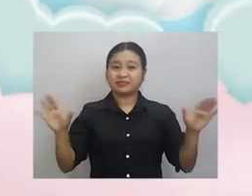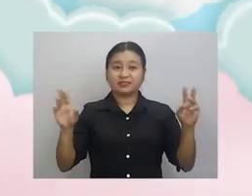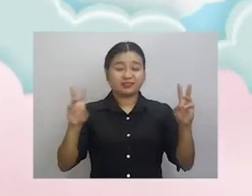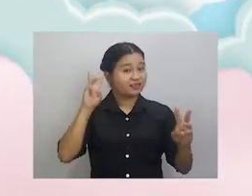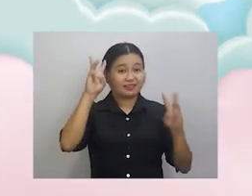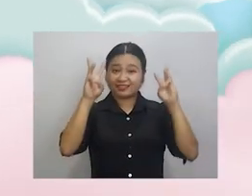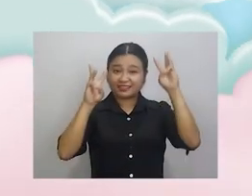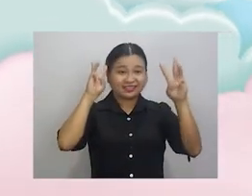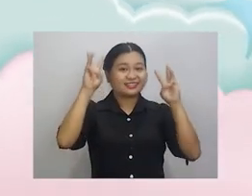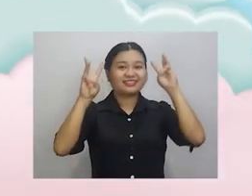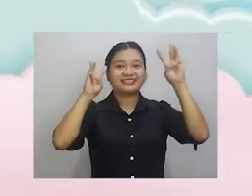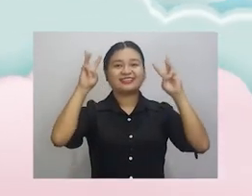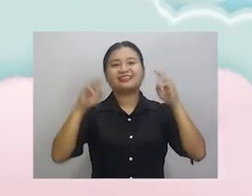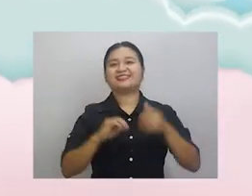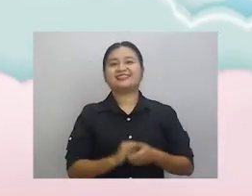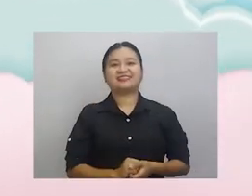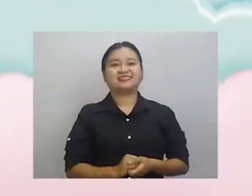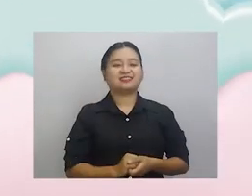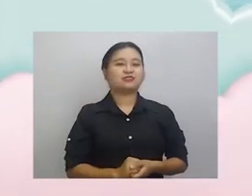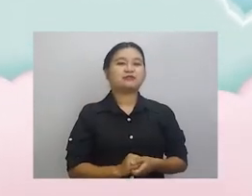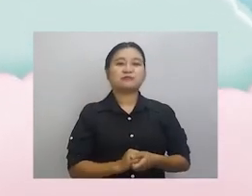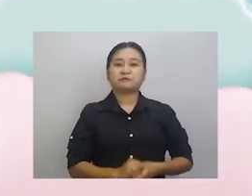Huwag mag-alala,